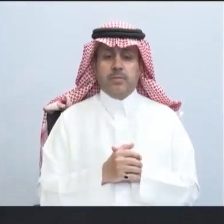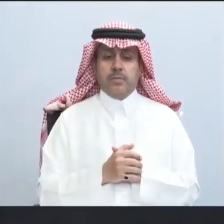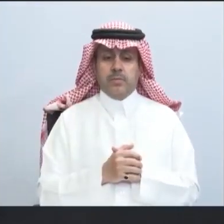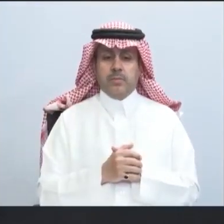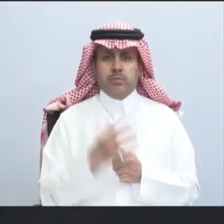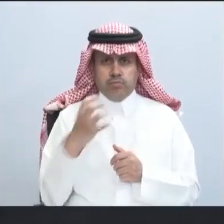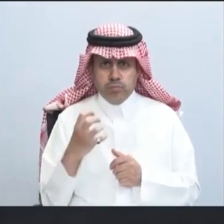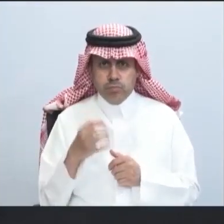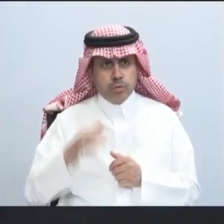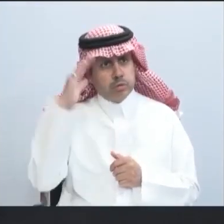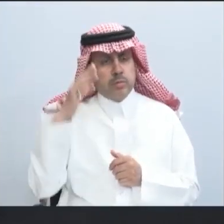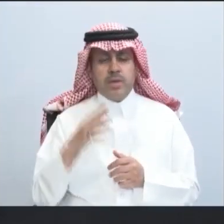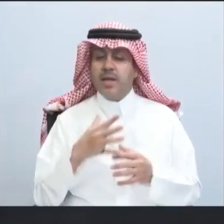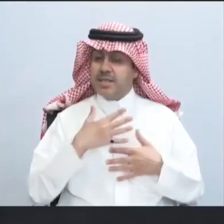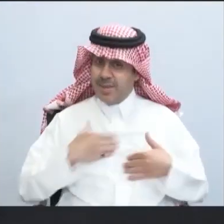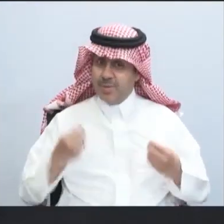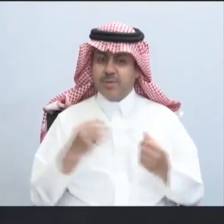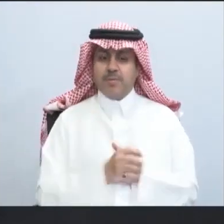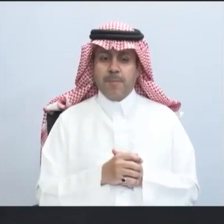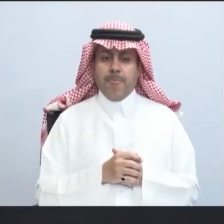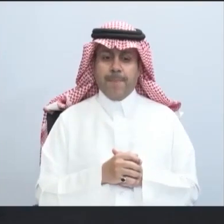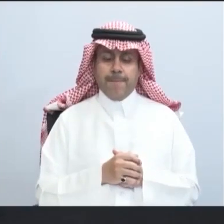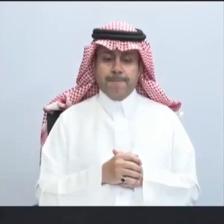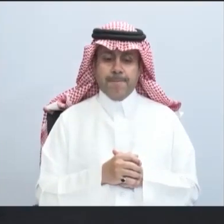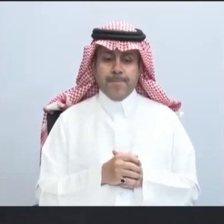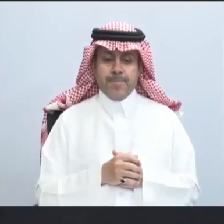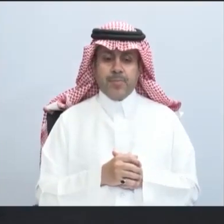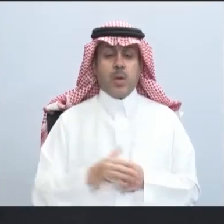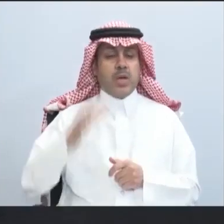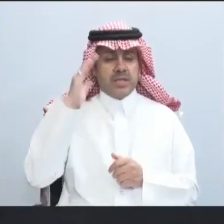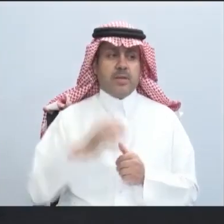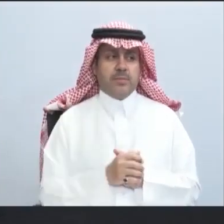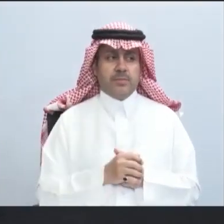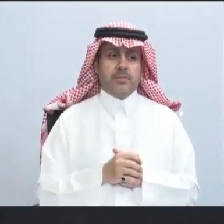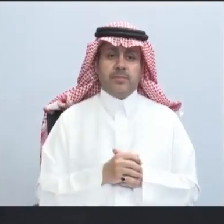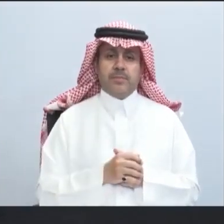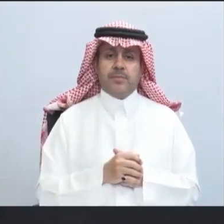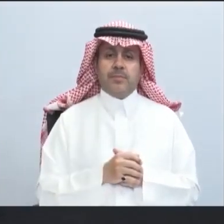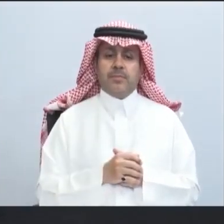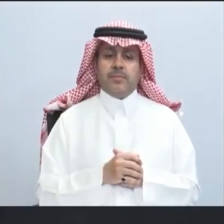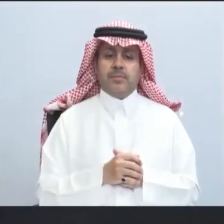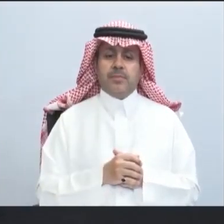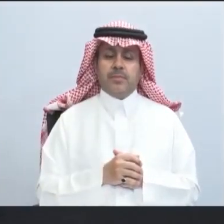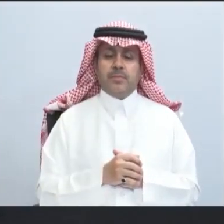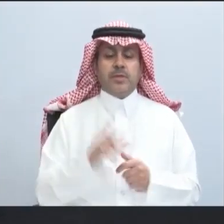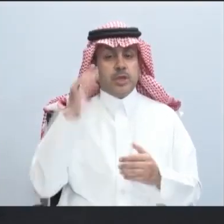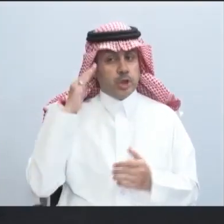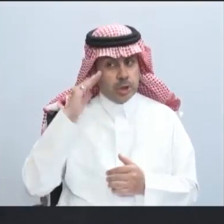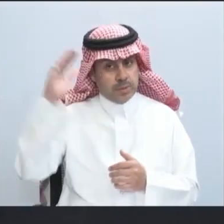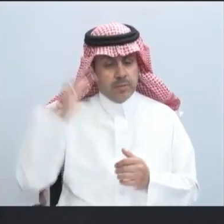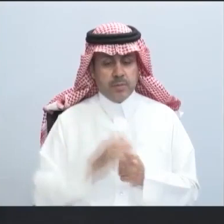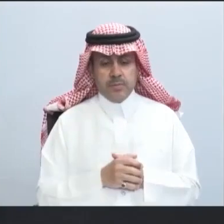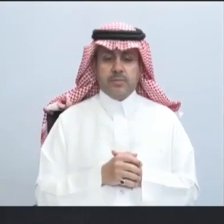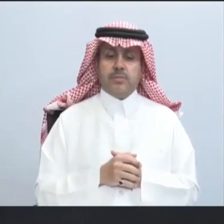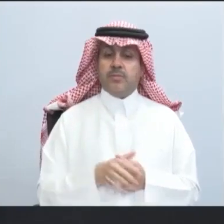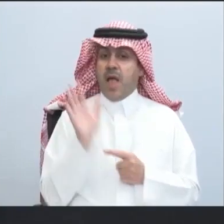ب سيرد عليك السلام وابتسامه ايضا ويقول عليك السلام ويبادلك التحايا